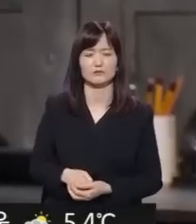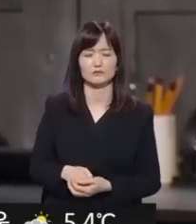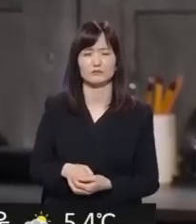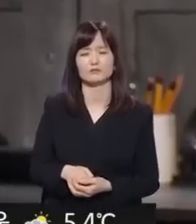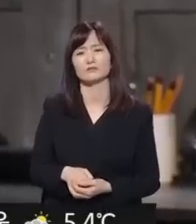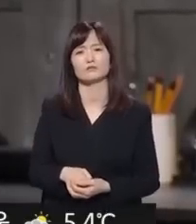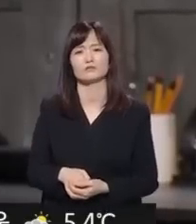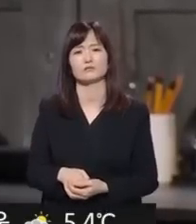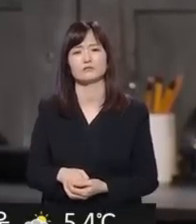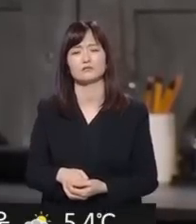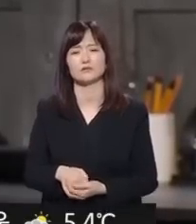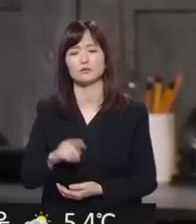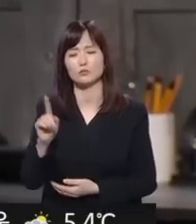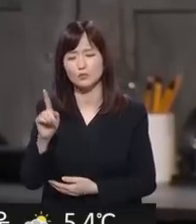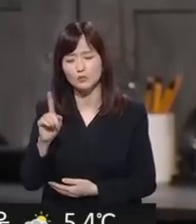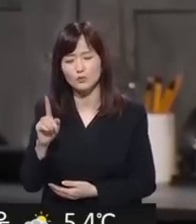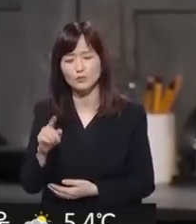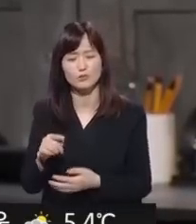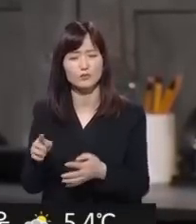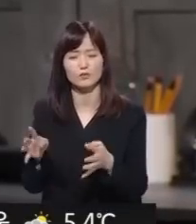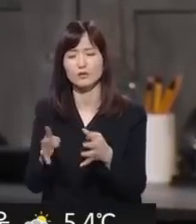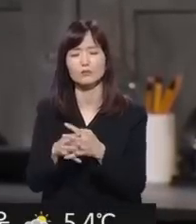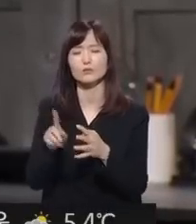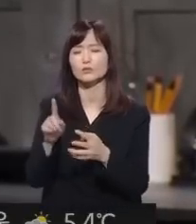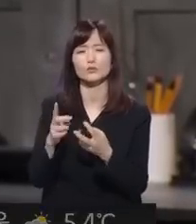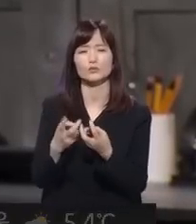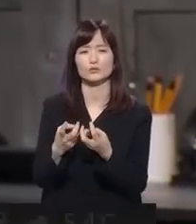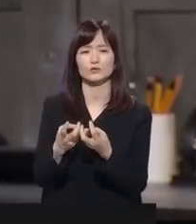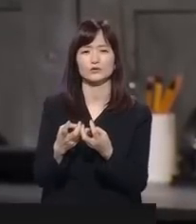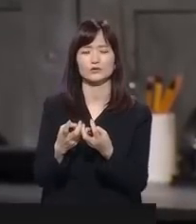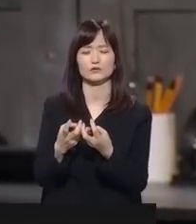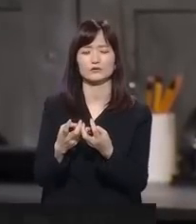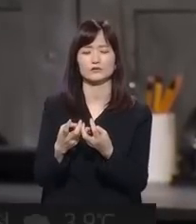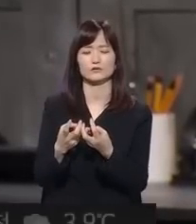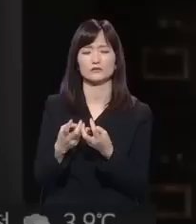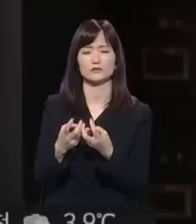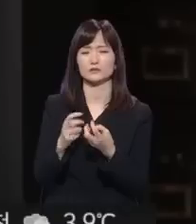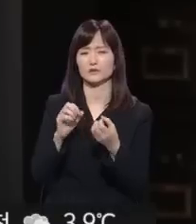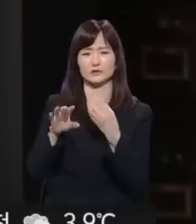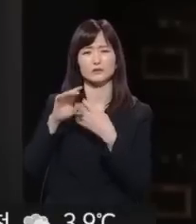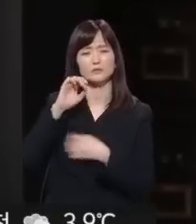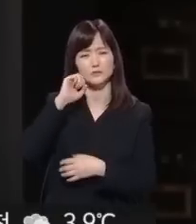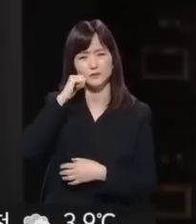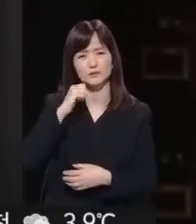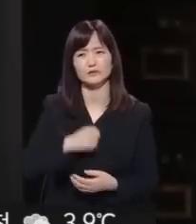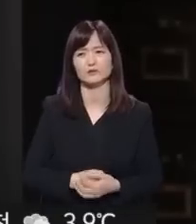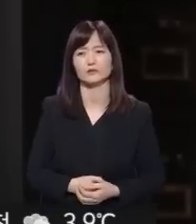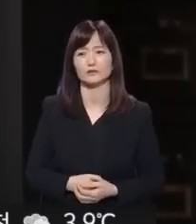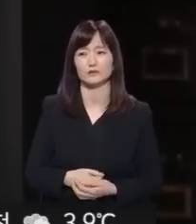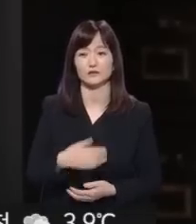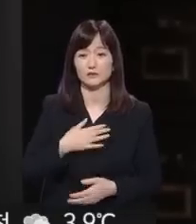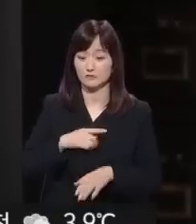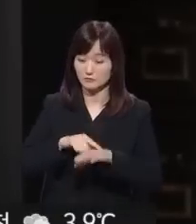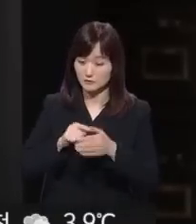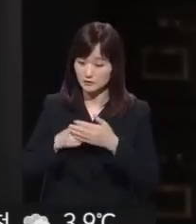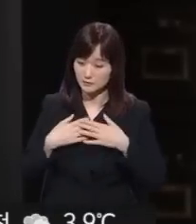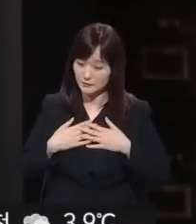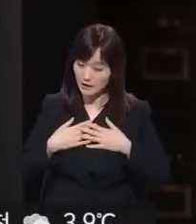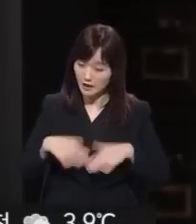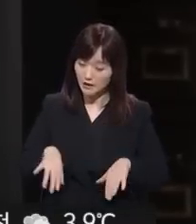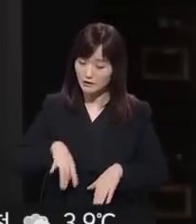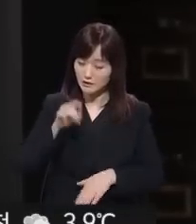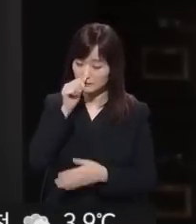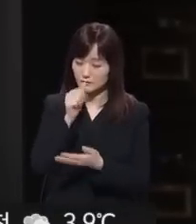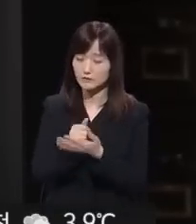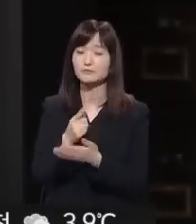저도 참이 부분에 대해서는 좀 뭐라고 말하기가 참 쉽지가 않네요 자 어차피 내가 심신미약이고 초범이고 어